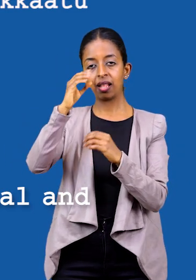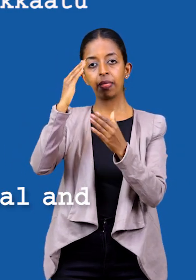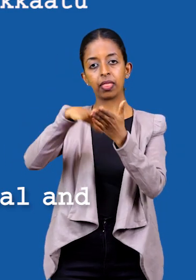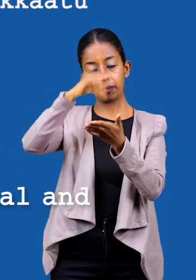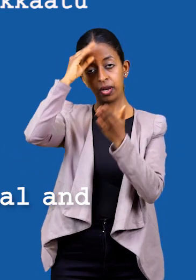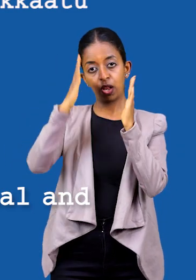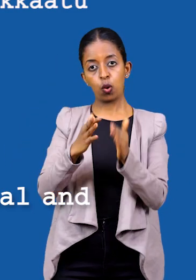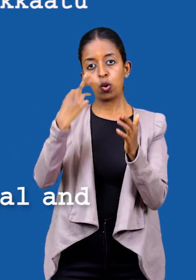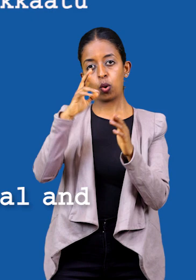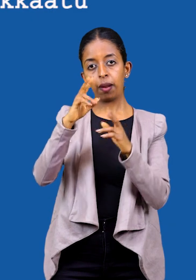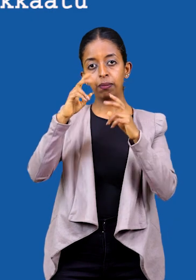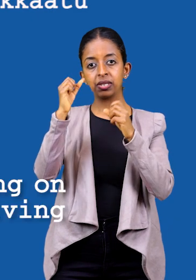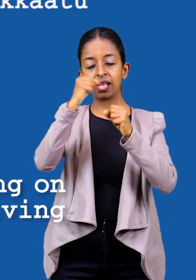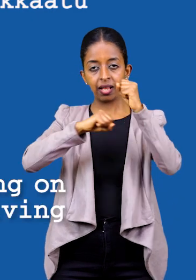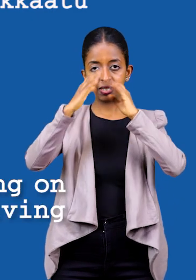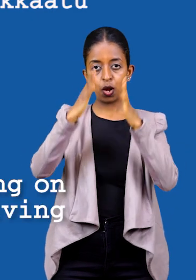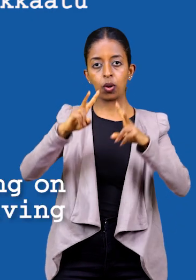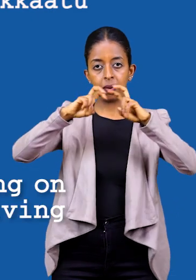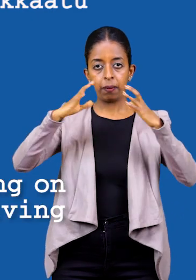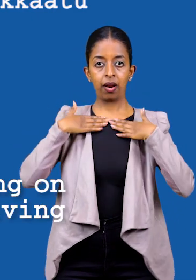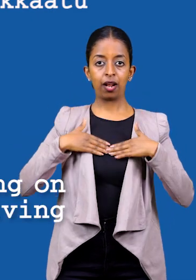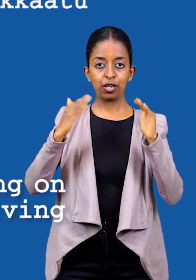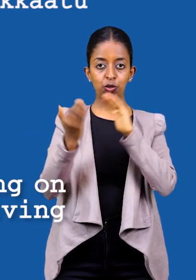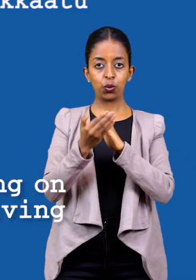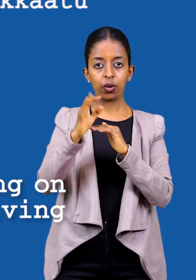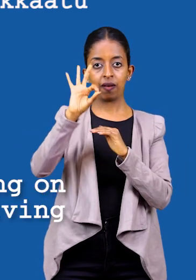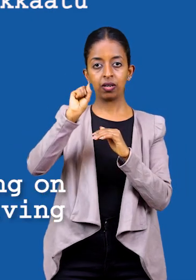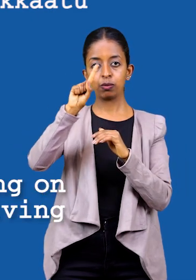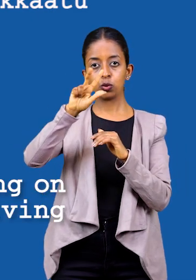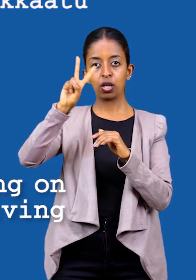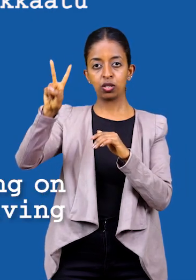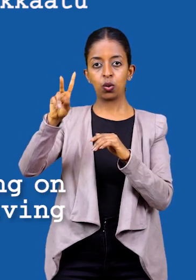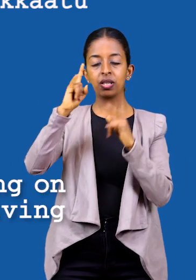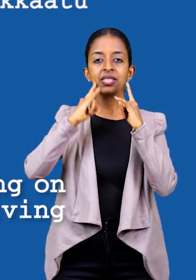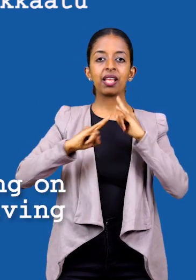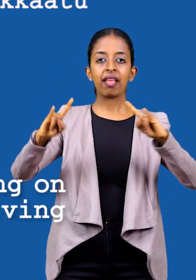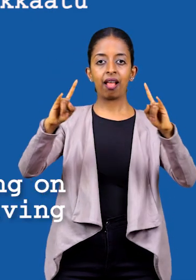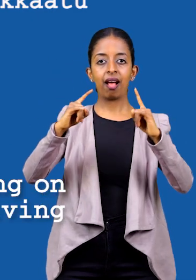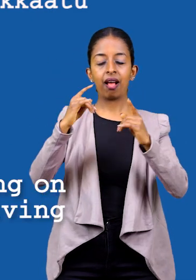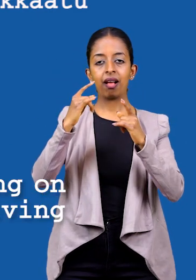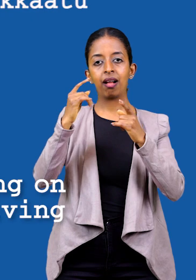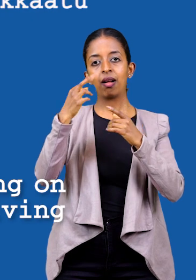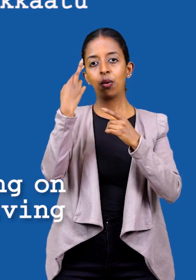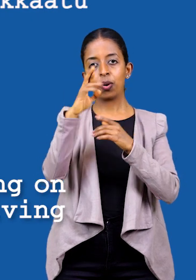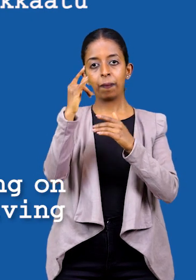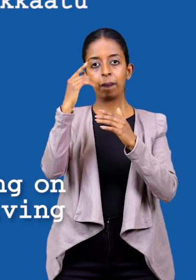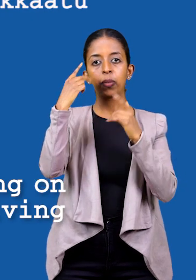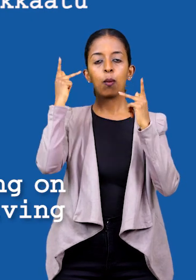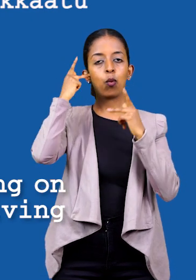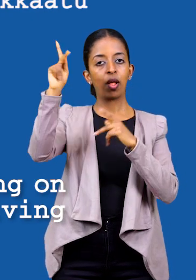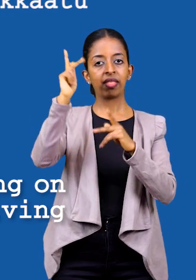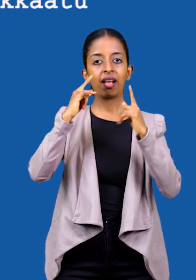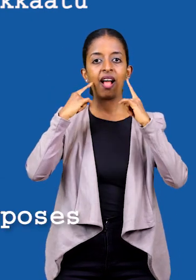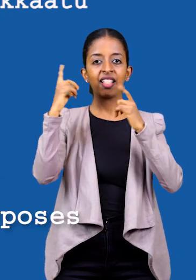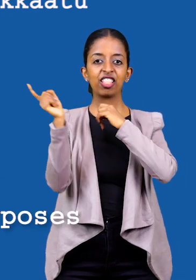damee barnootaa yookaan qomoo qorannoo saayinsii yoo ta'e, faasaa 132 gabaasa oduu xiinxala